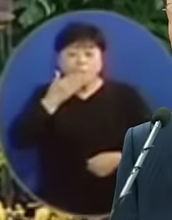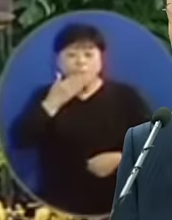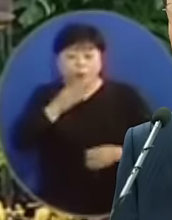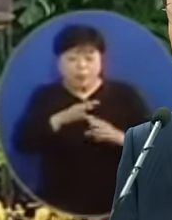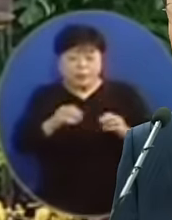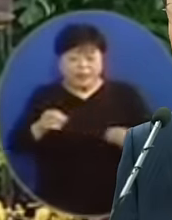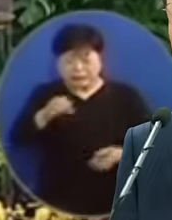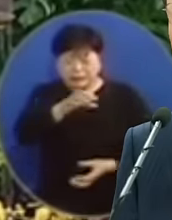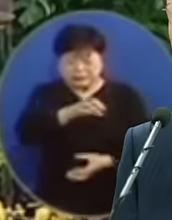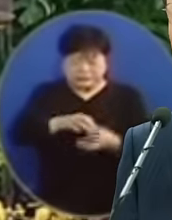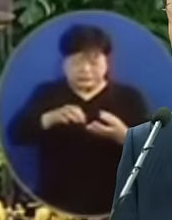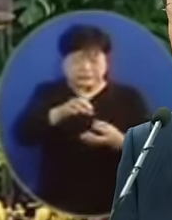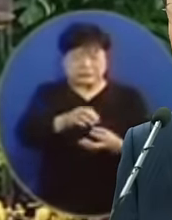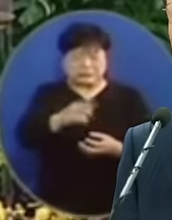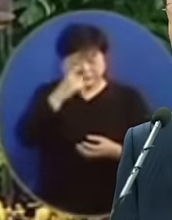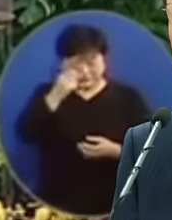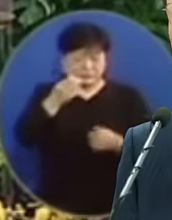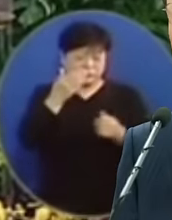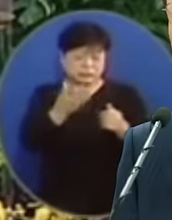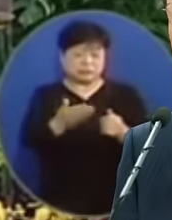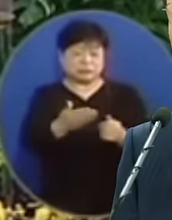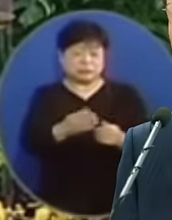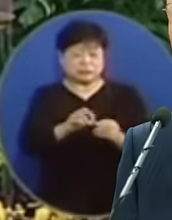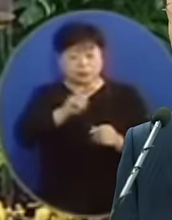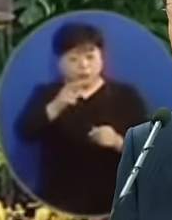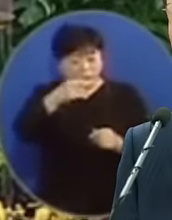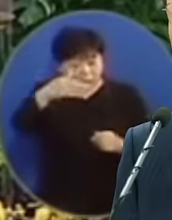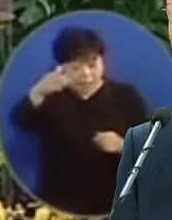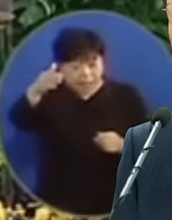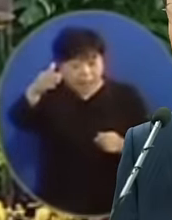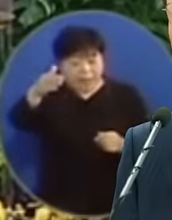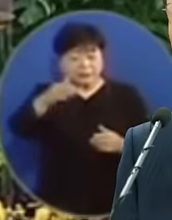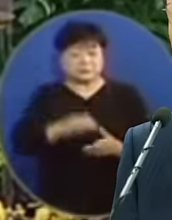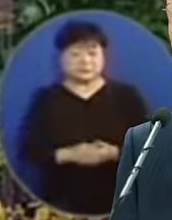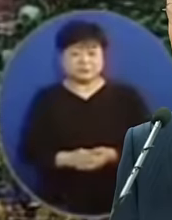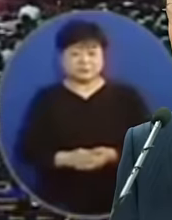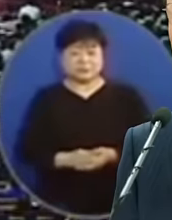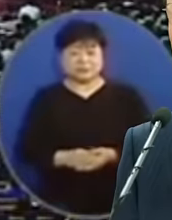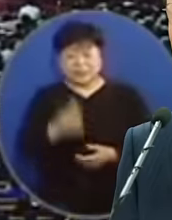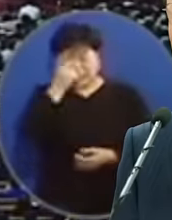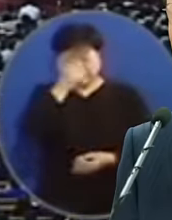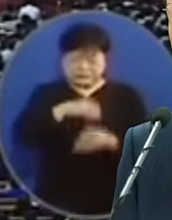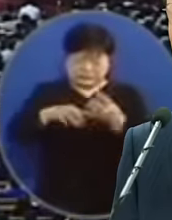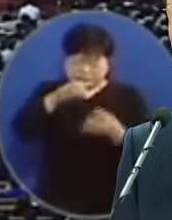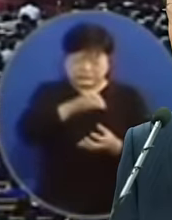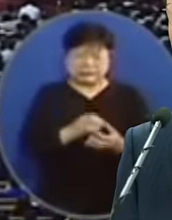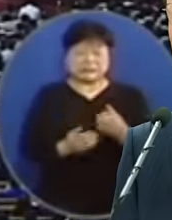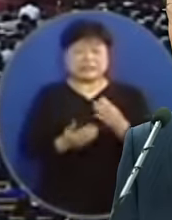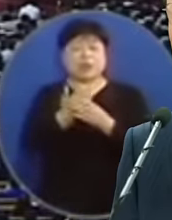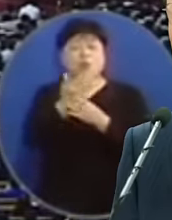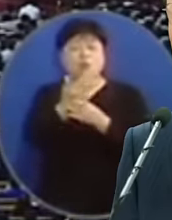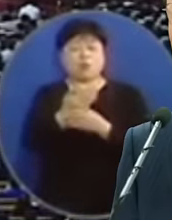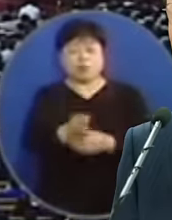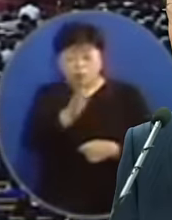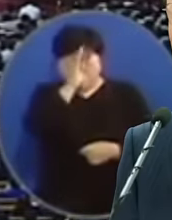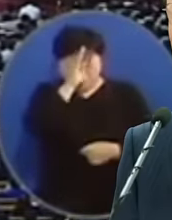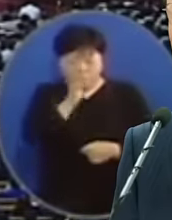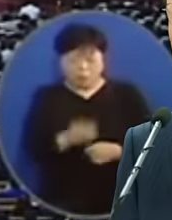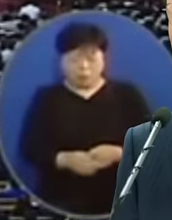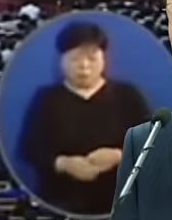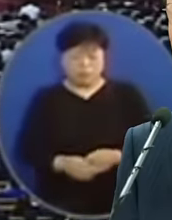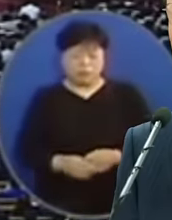내게 가시덤불과 은극기를 낼 것이라. 너는 흙이니 흙으로 돌아가라. 가는 곳마다 가시덤불과 은극기가 나오고 질병과